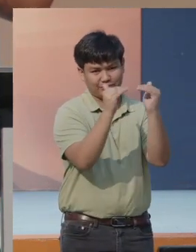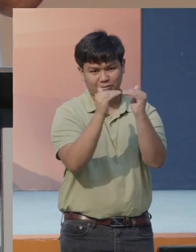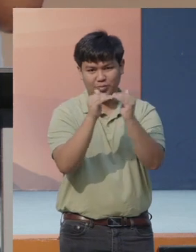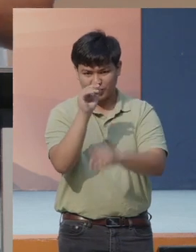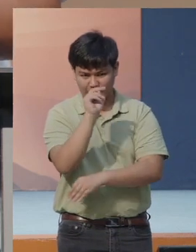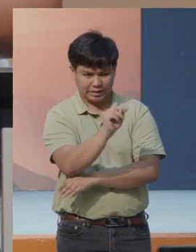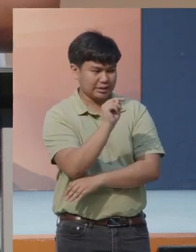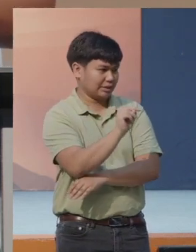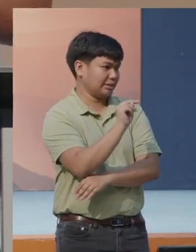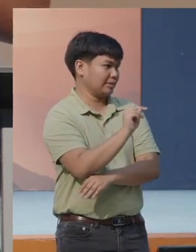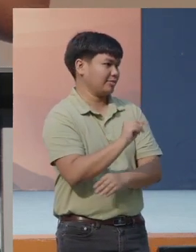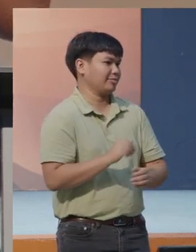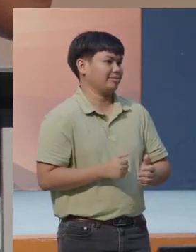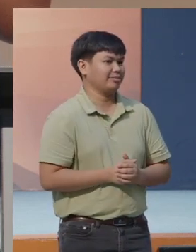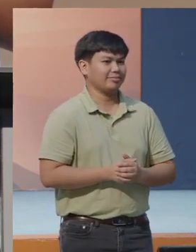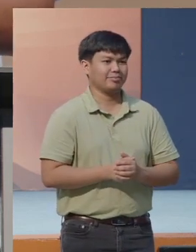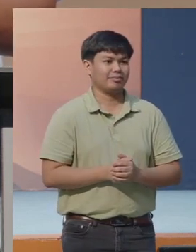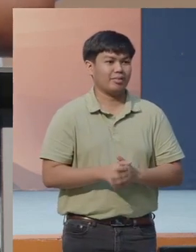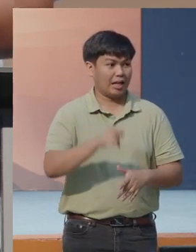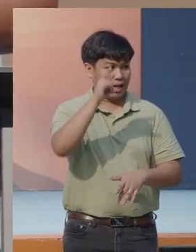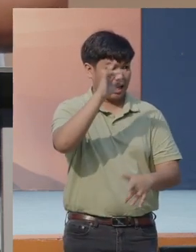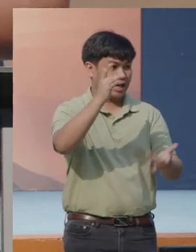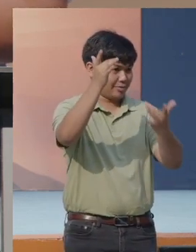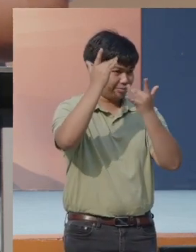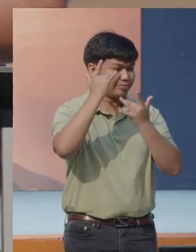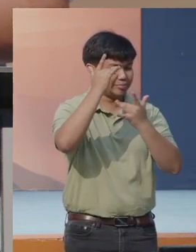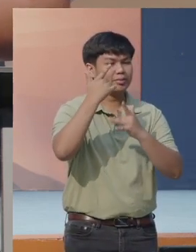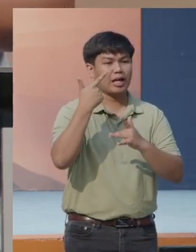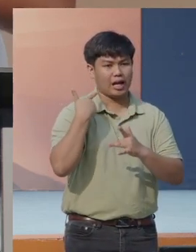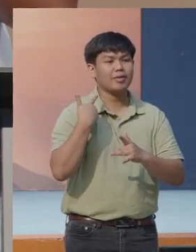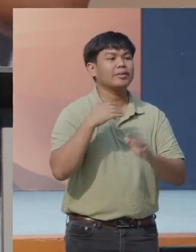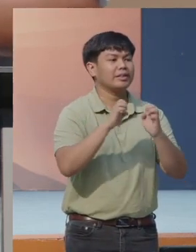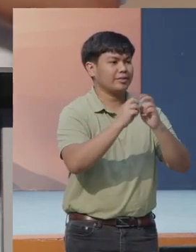Ganyan ka-merciful ang God natin.